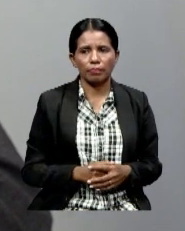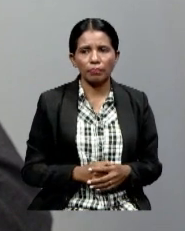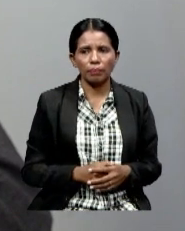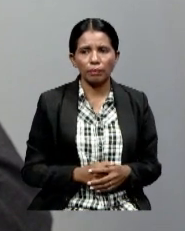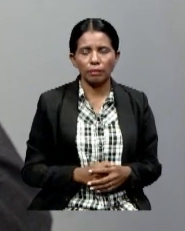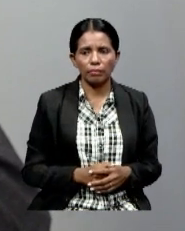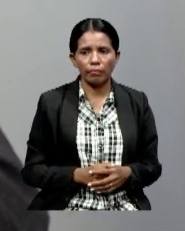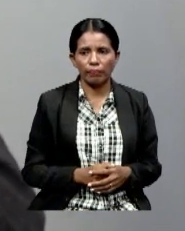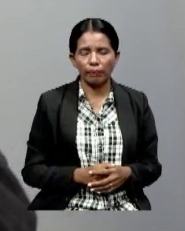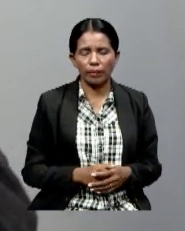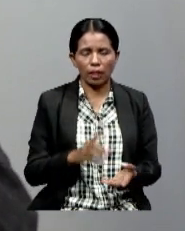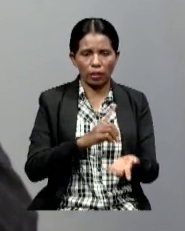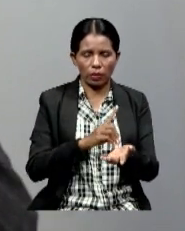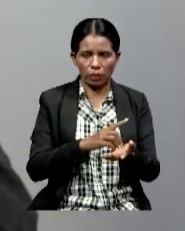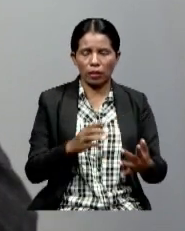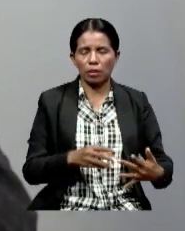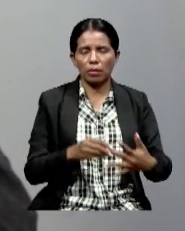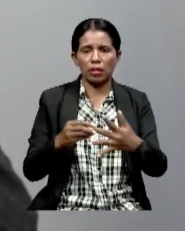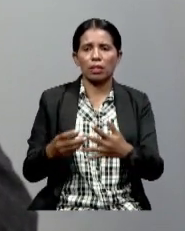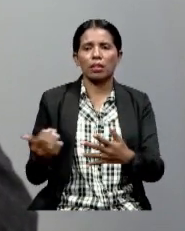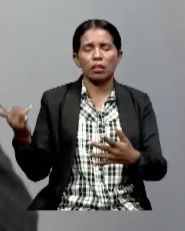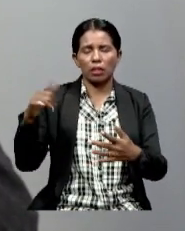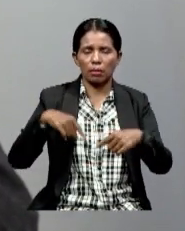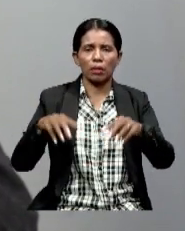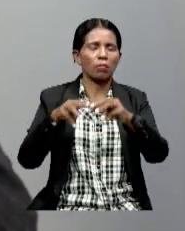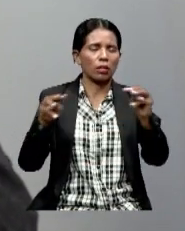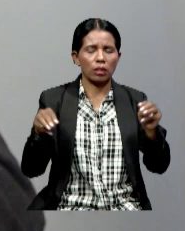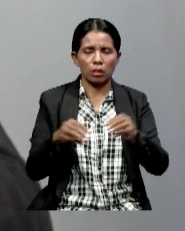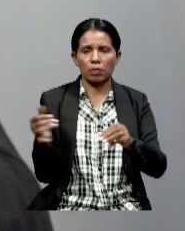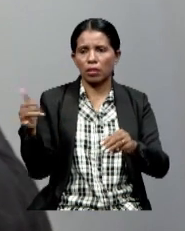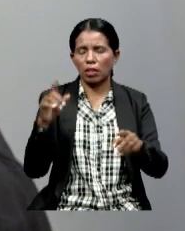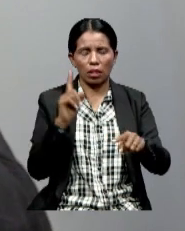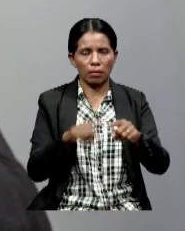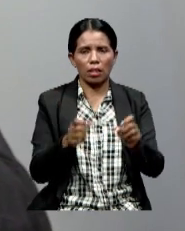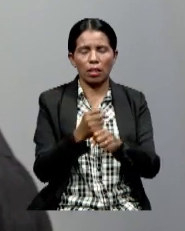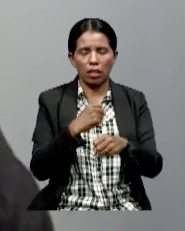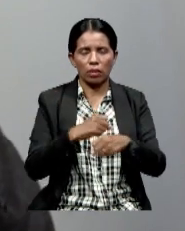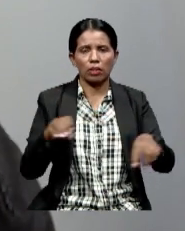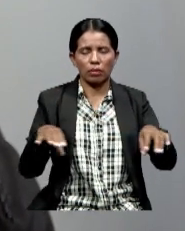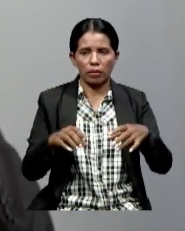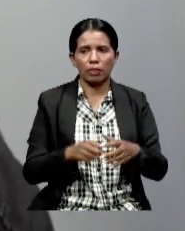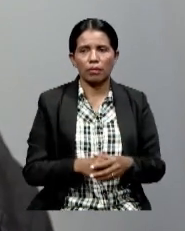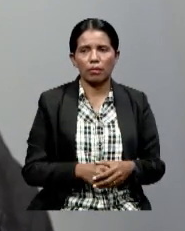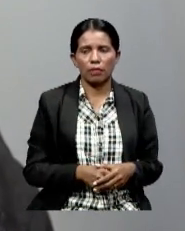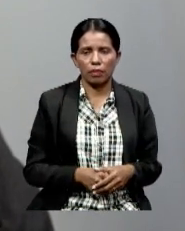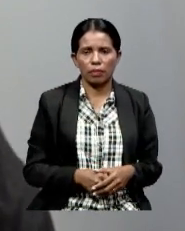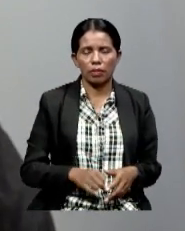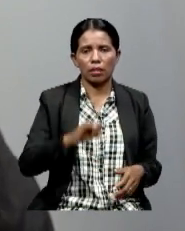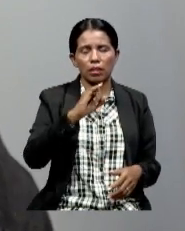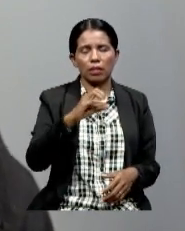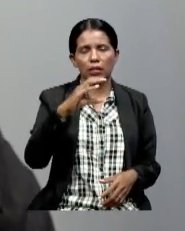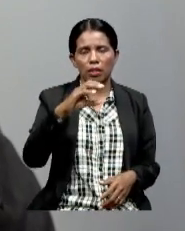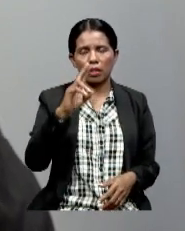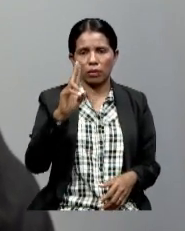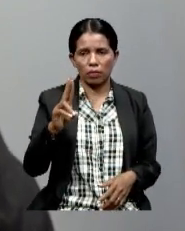ne duni spesialis sira bahan bahannya sira la bele halo servis masing halo ni fungsong masing asa ICU intensive care unit ni